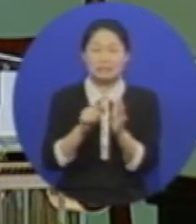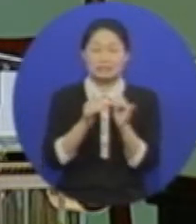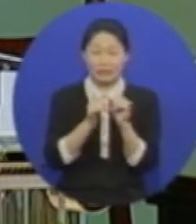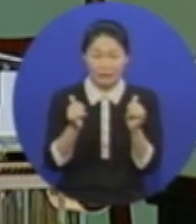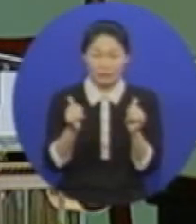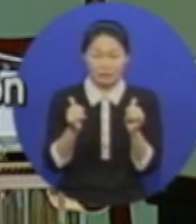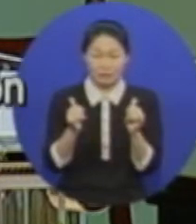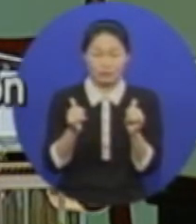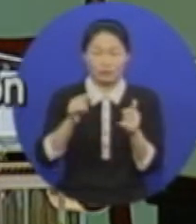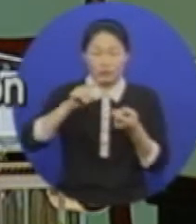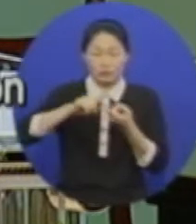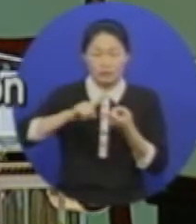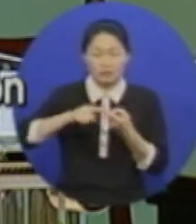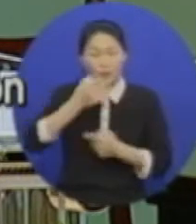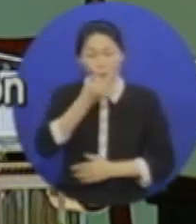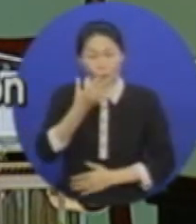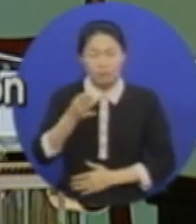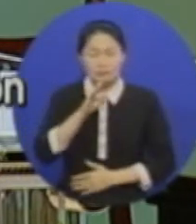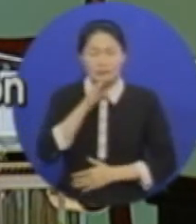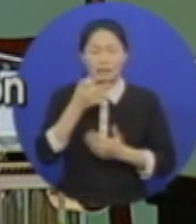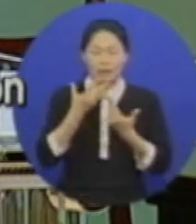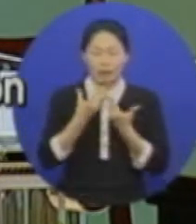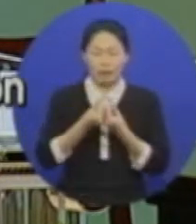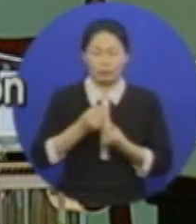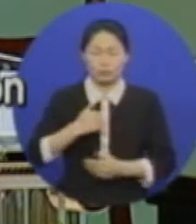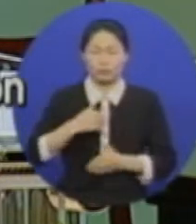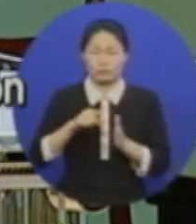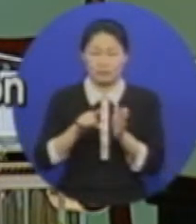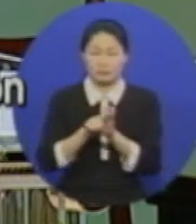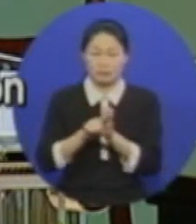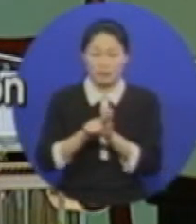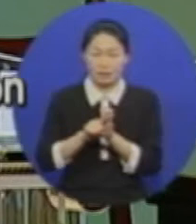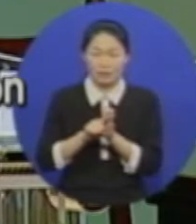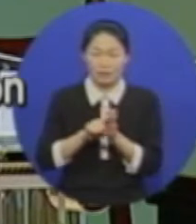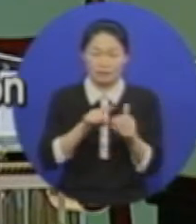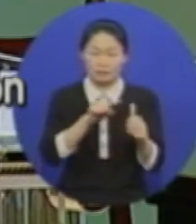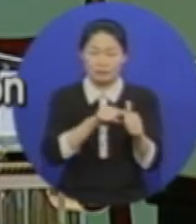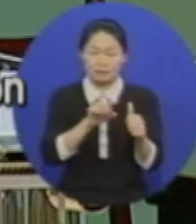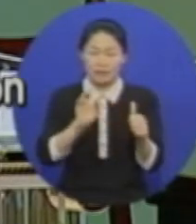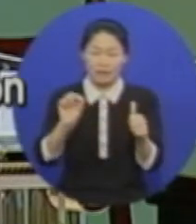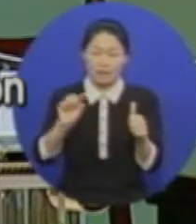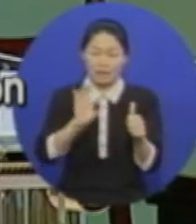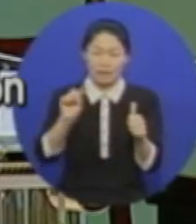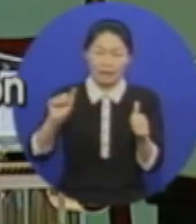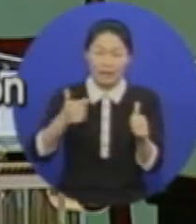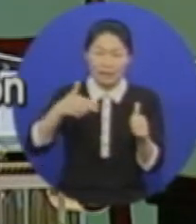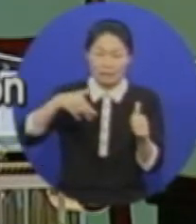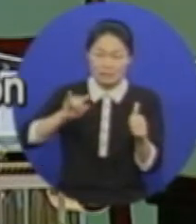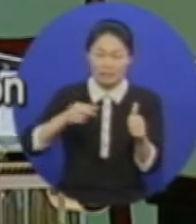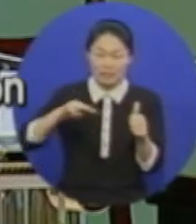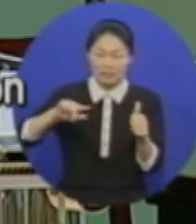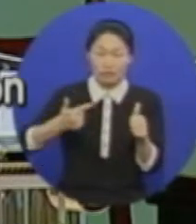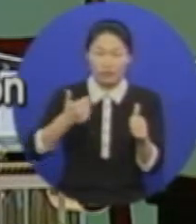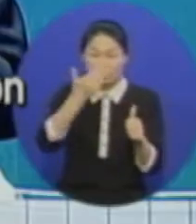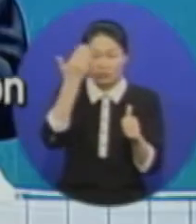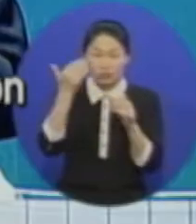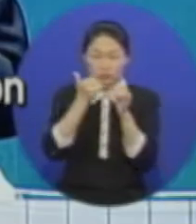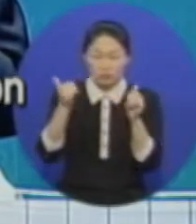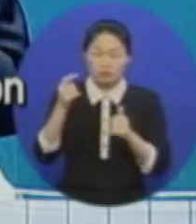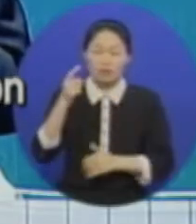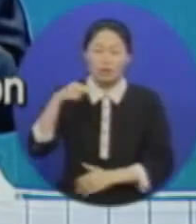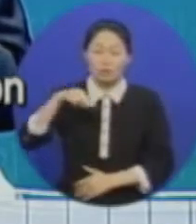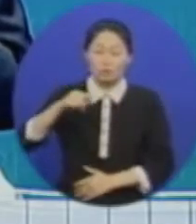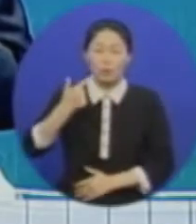믿습니다 그런데 그 안 재 선 이라는 그 청년이 손양원 목사님의 양 아들이